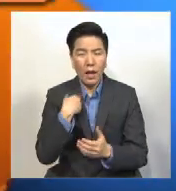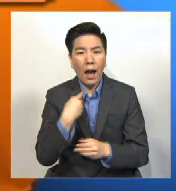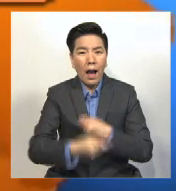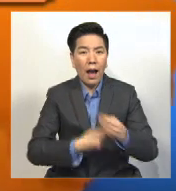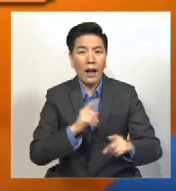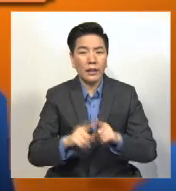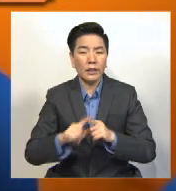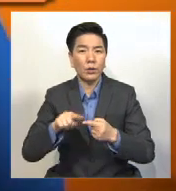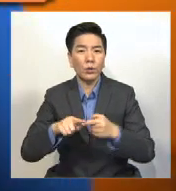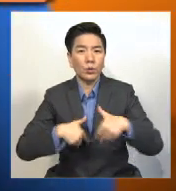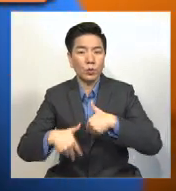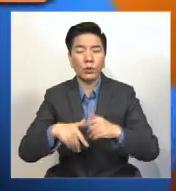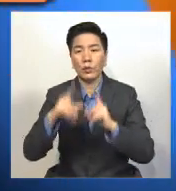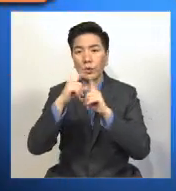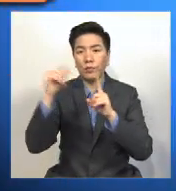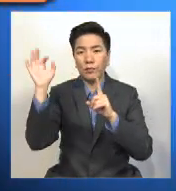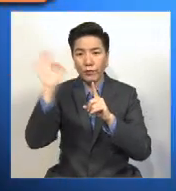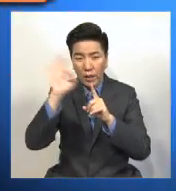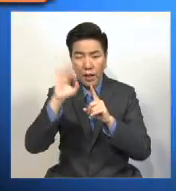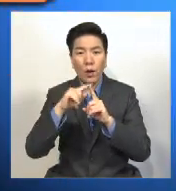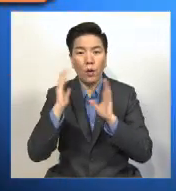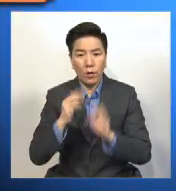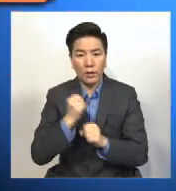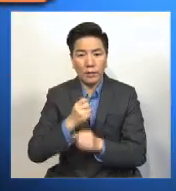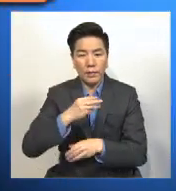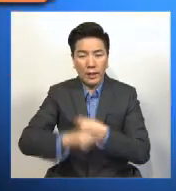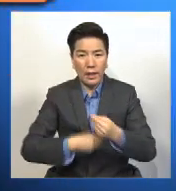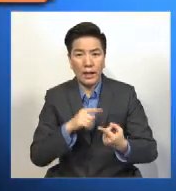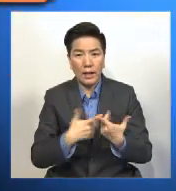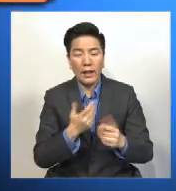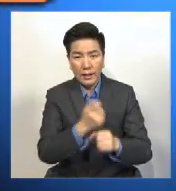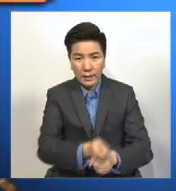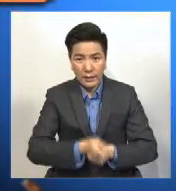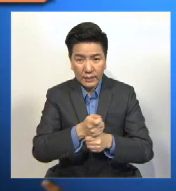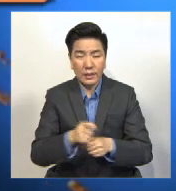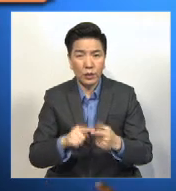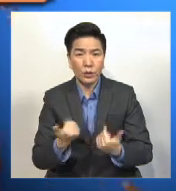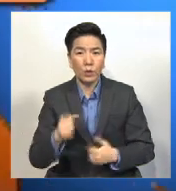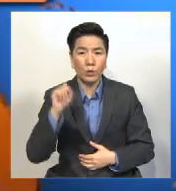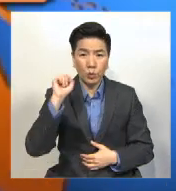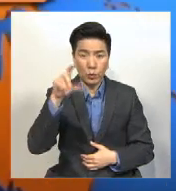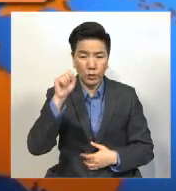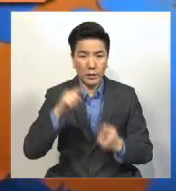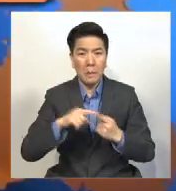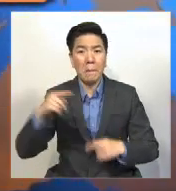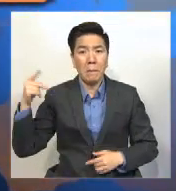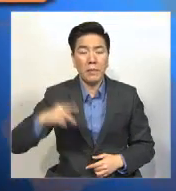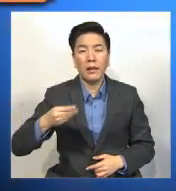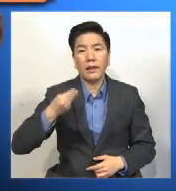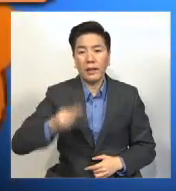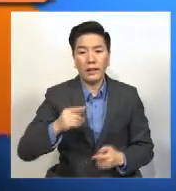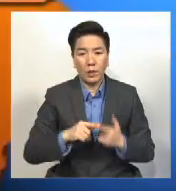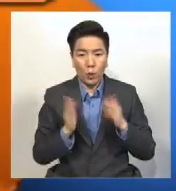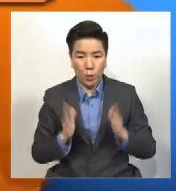วยร้านค้าชุมชนร้านธงฟ้าผู้ประกอบการค้าสินค้าเกษตรอันนี้เขาจะคิดอัตราดอกเบี้ยพิเศษค่ะส